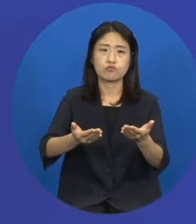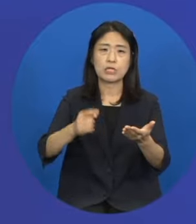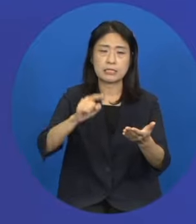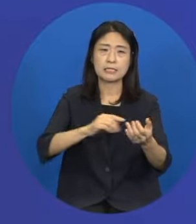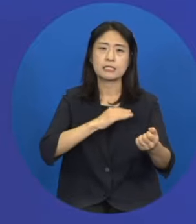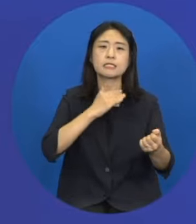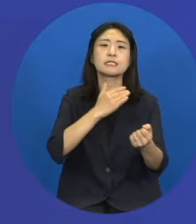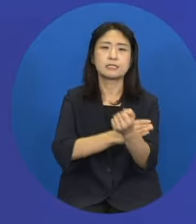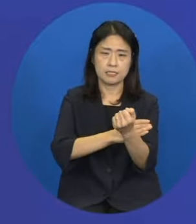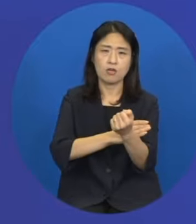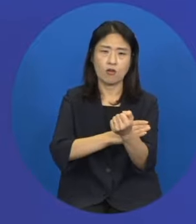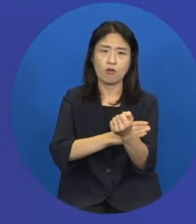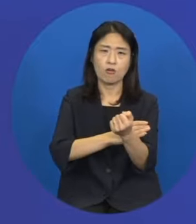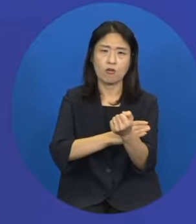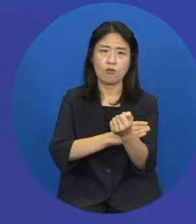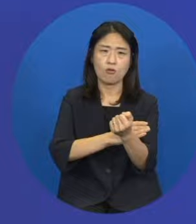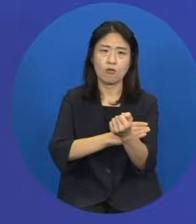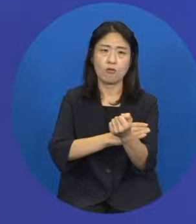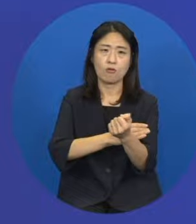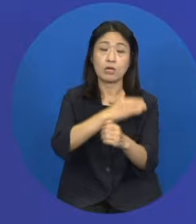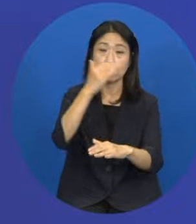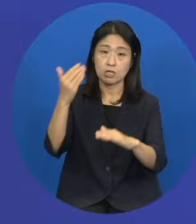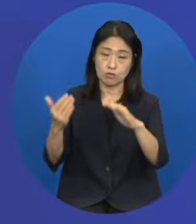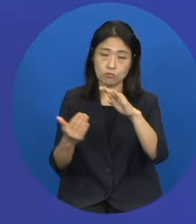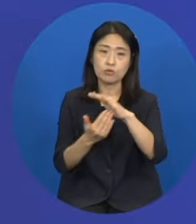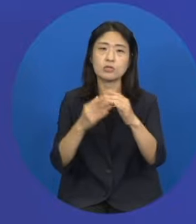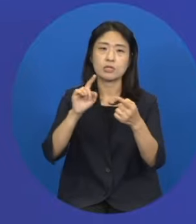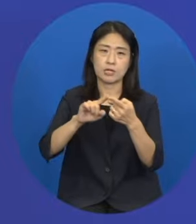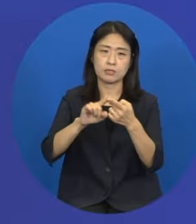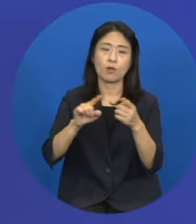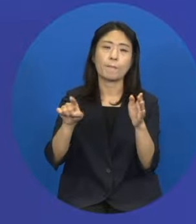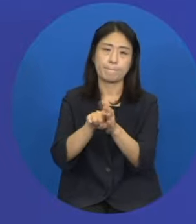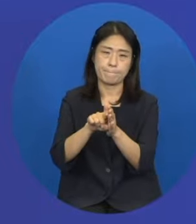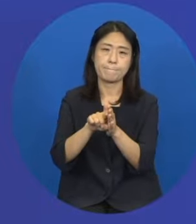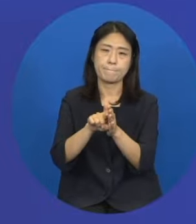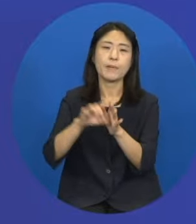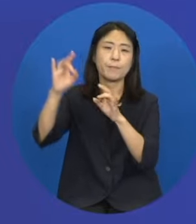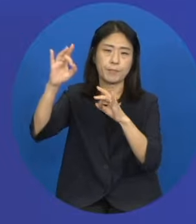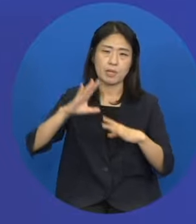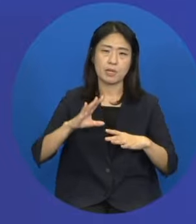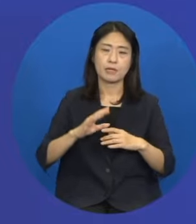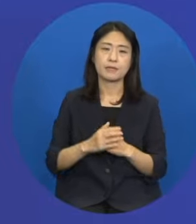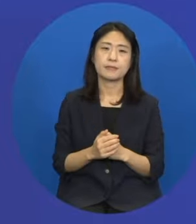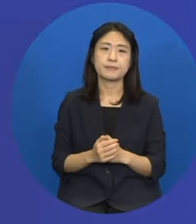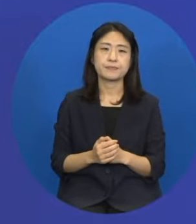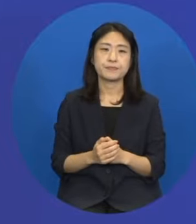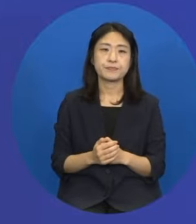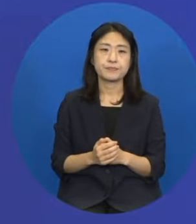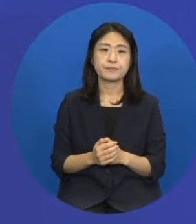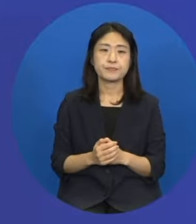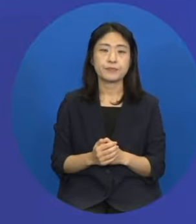능력을 행하신다는 것을 너희가 믿어야 된다라는 말씀을 주신 거예요. 우리가 함께 오늘 이